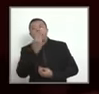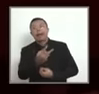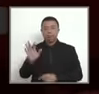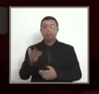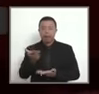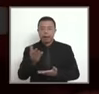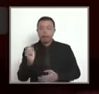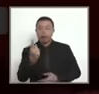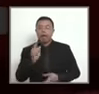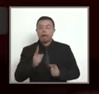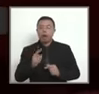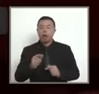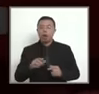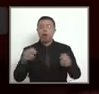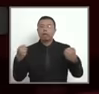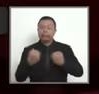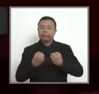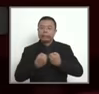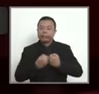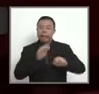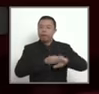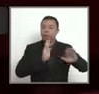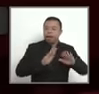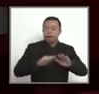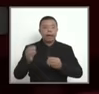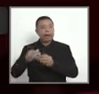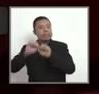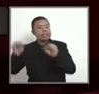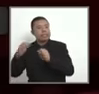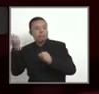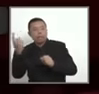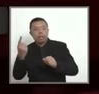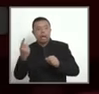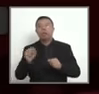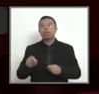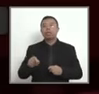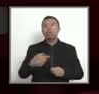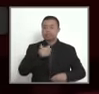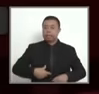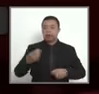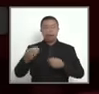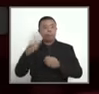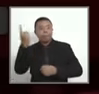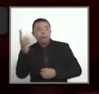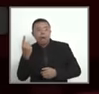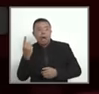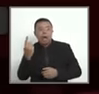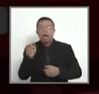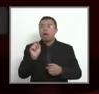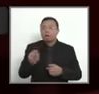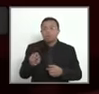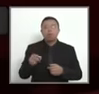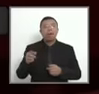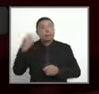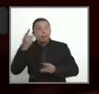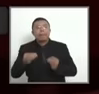terjadi Jauh sebelum itu di Semarang juga ada ada ee peristiwa di mana ee kepolisian